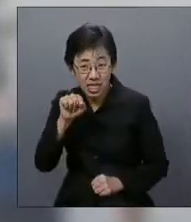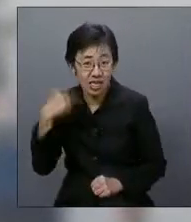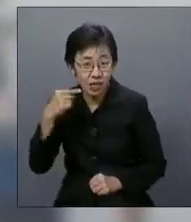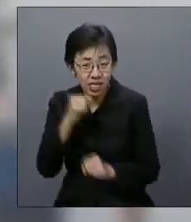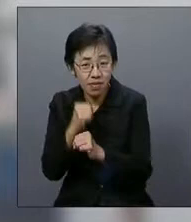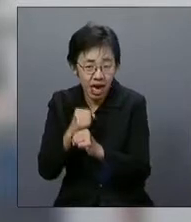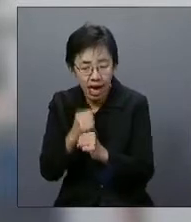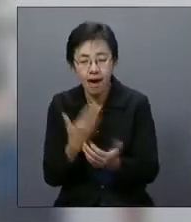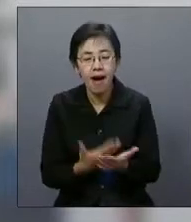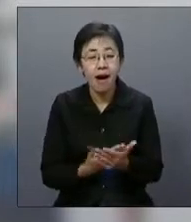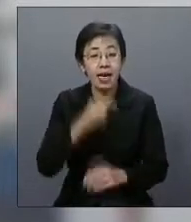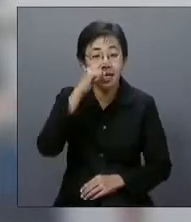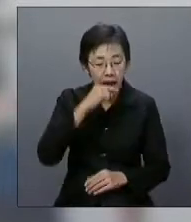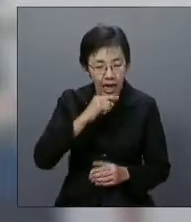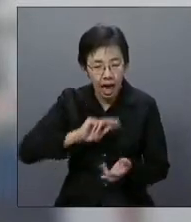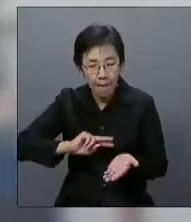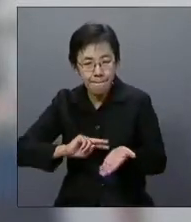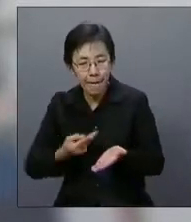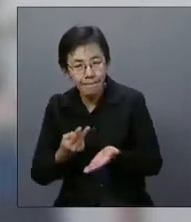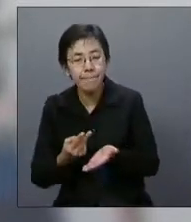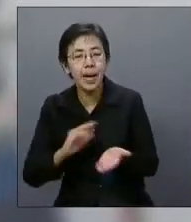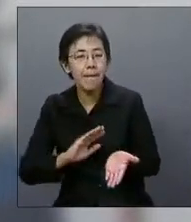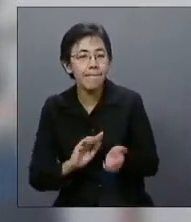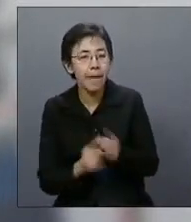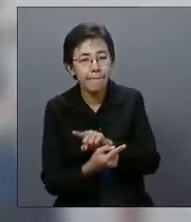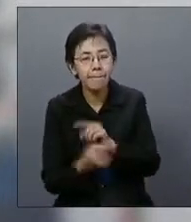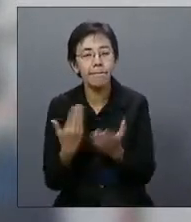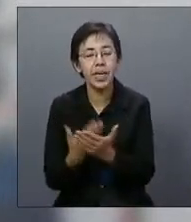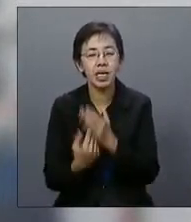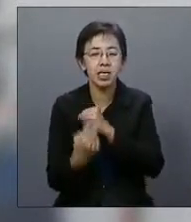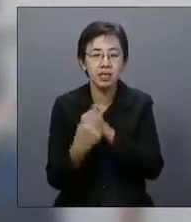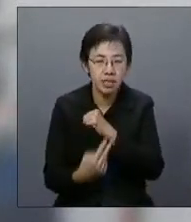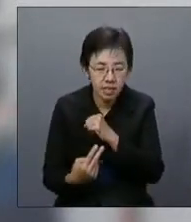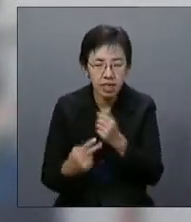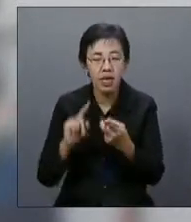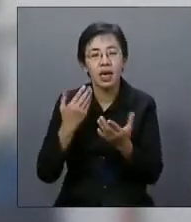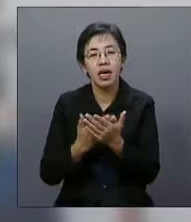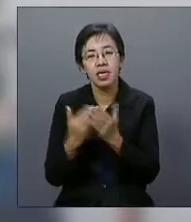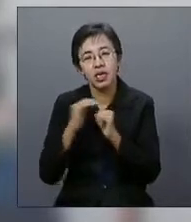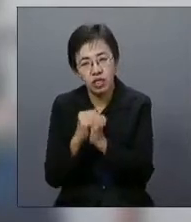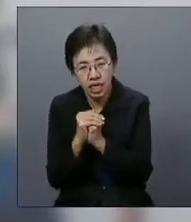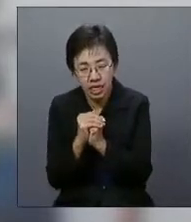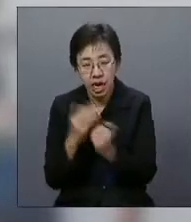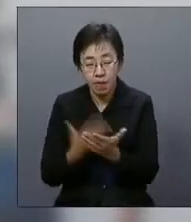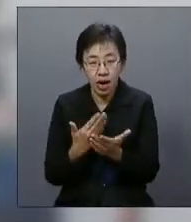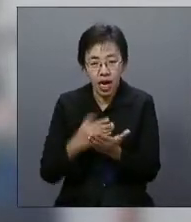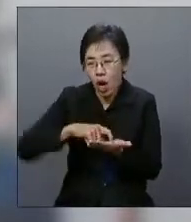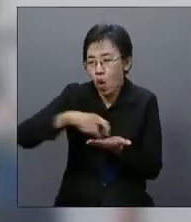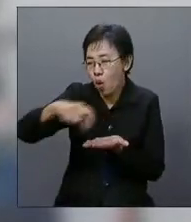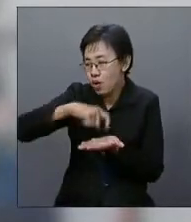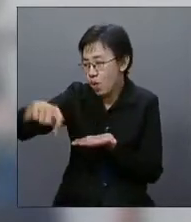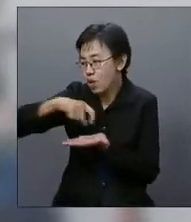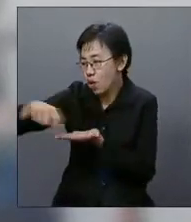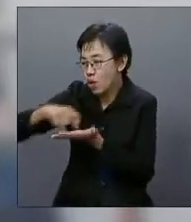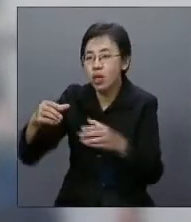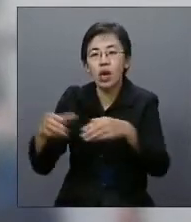ยนเงินบาทเป็นเงินหยวนเป็นเงินยูเอสดอลลาร์แล้วก็โอนเงินไปยังกลุ่มผู้ที่เกี่ยวข้องกับขบวนการค้าย